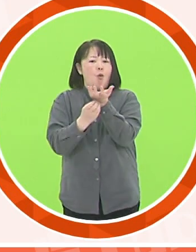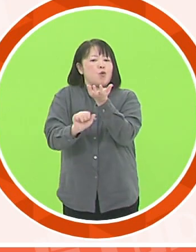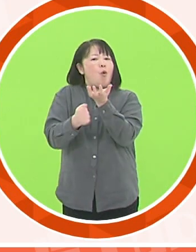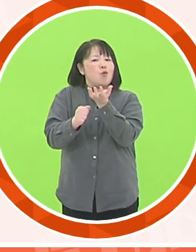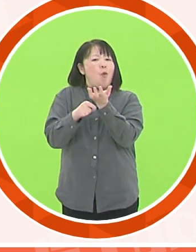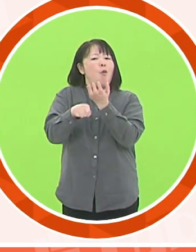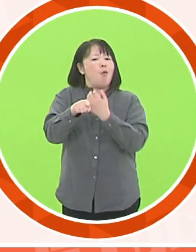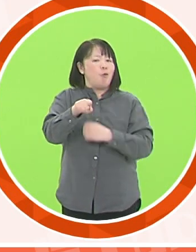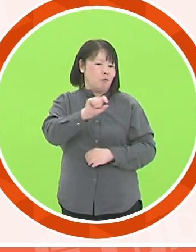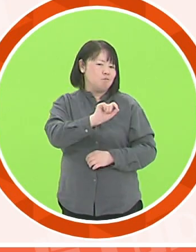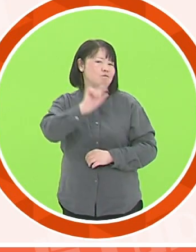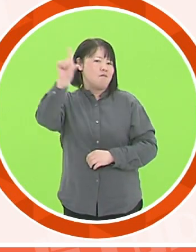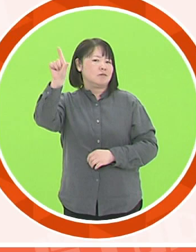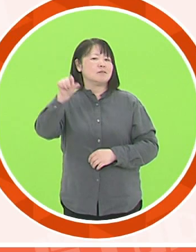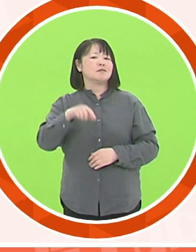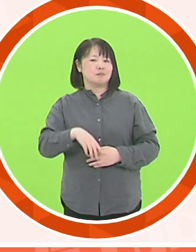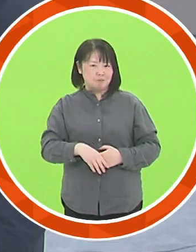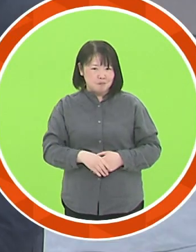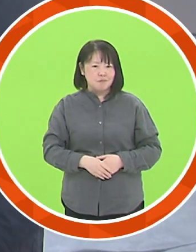順に多くなっています。